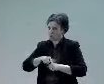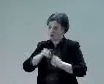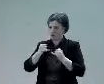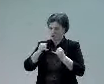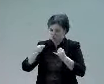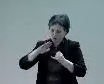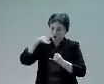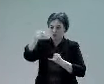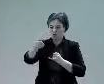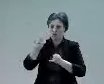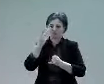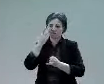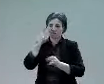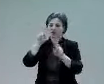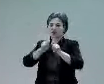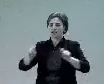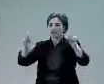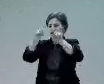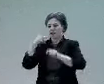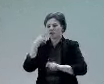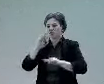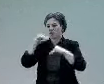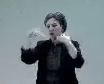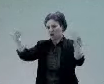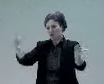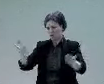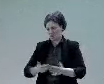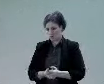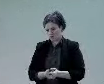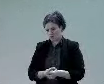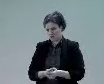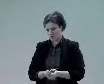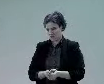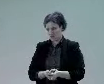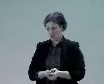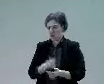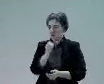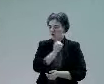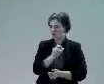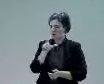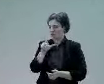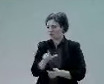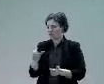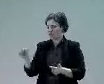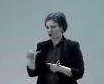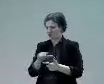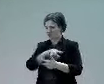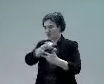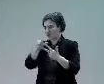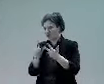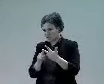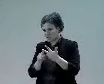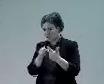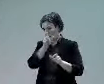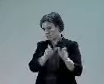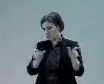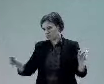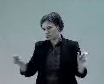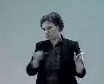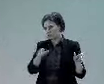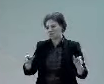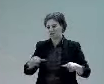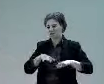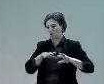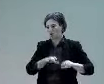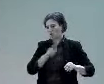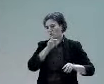quella che è una vera e propria internazionale di nazionalisti. Da Orban a Le Pen a Salvini, con la stessa retorica di odio, muri e intolleranza con